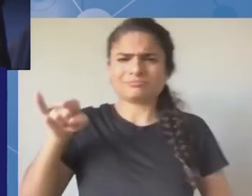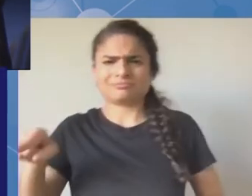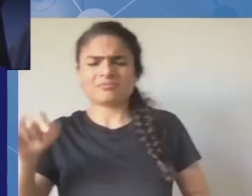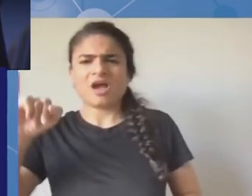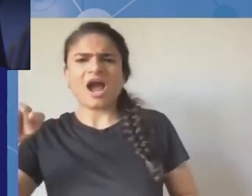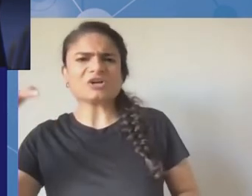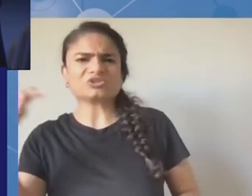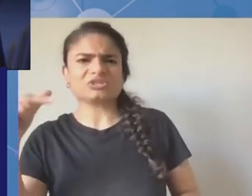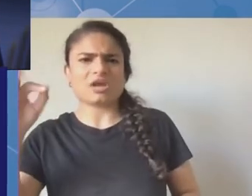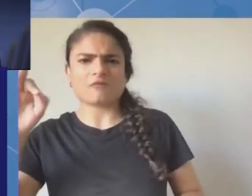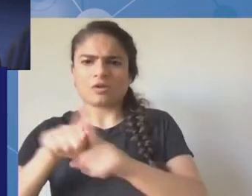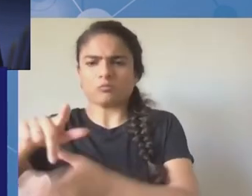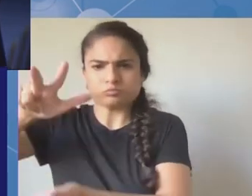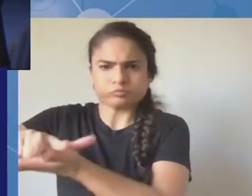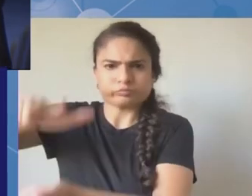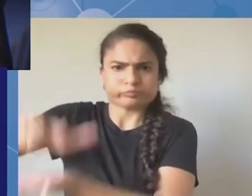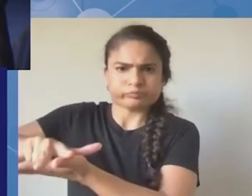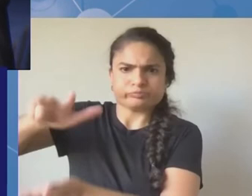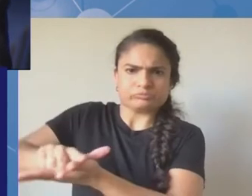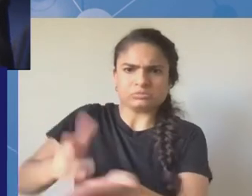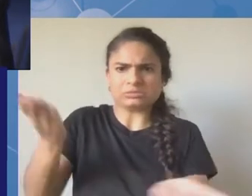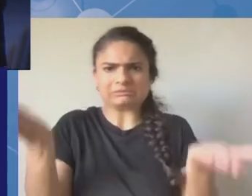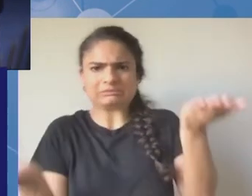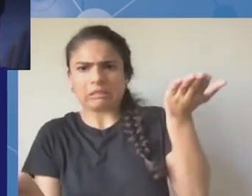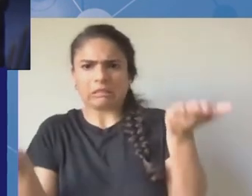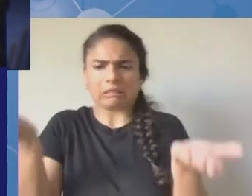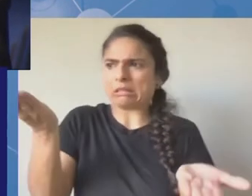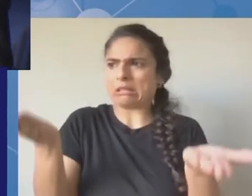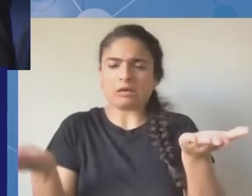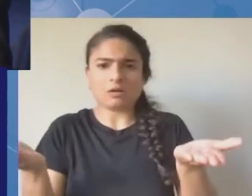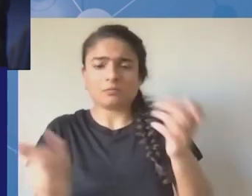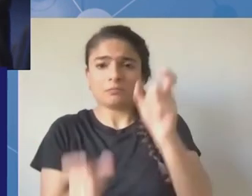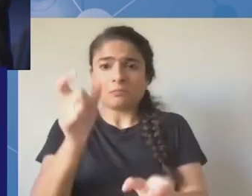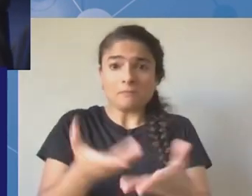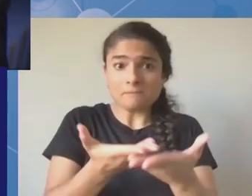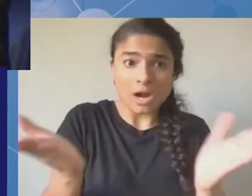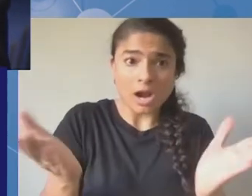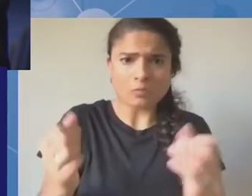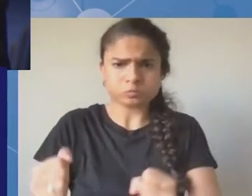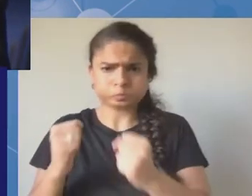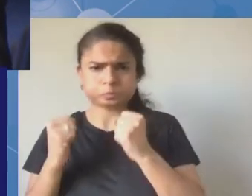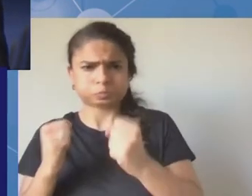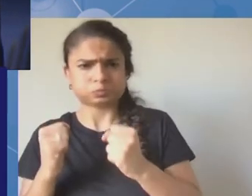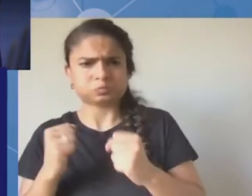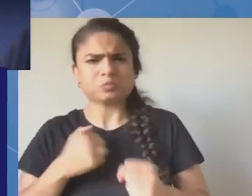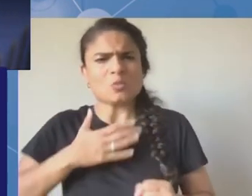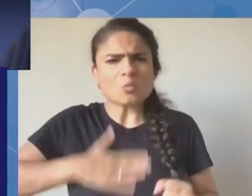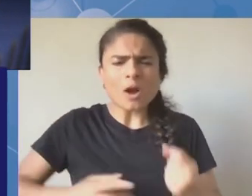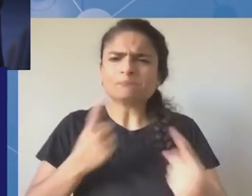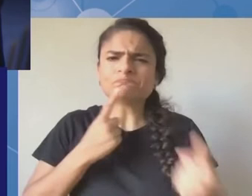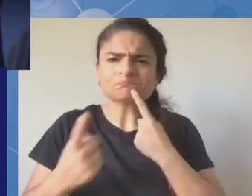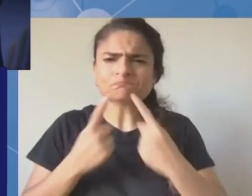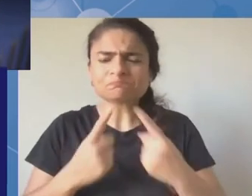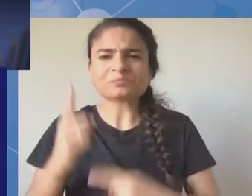هناك فارق كبير بين إمكانية إعطاء الرأي في هذا المنتدى